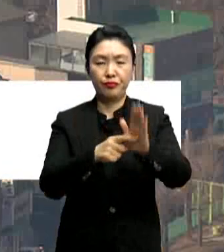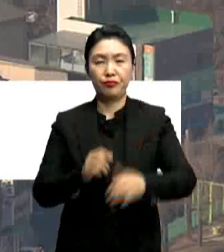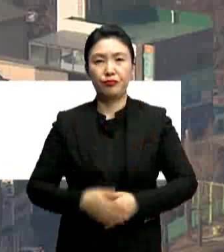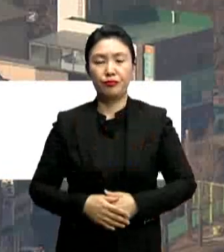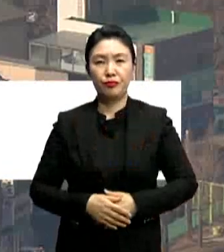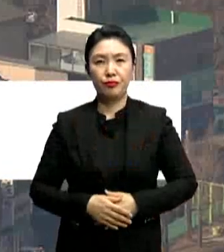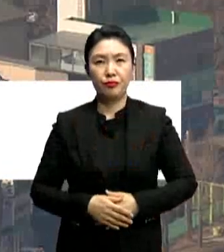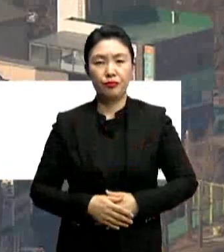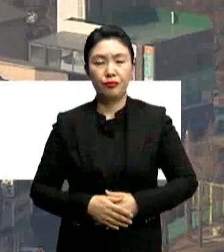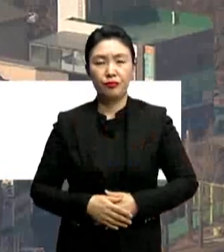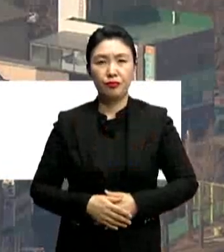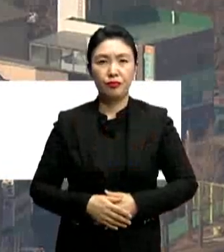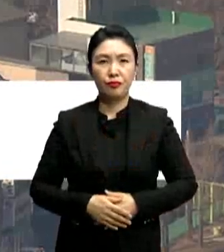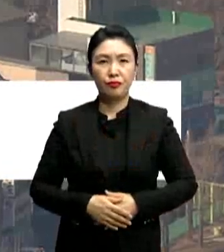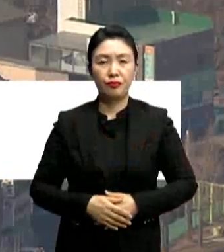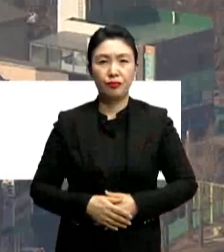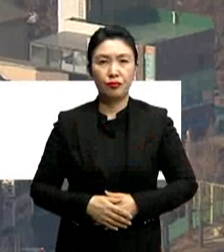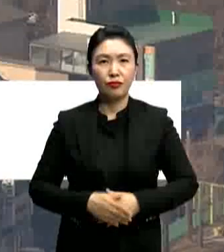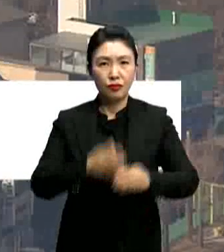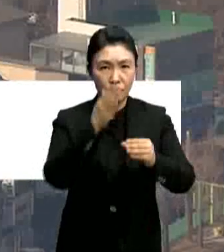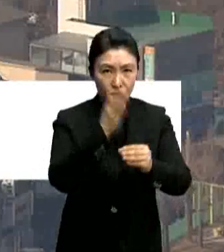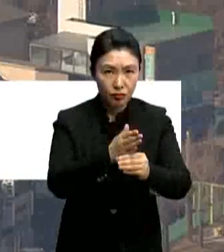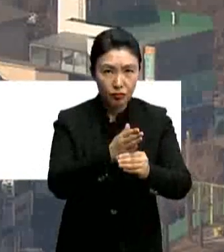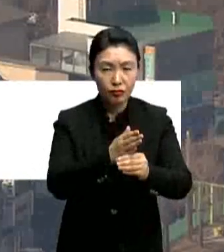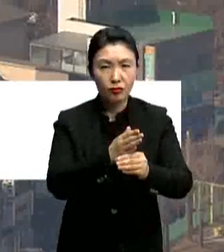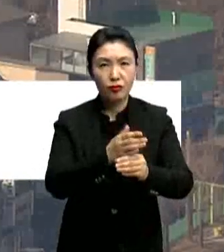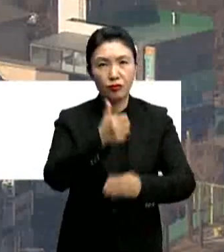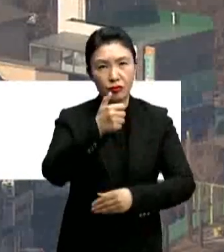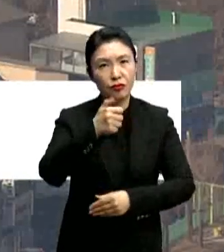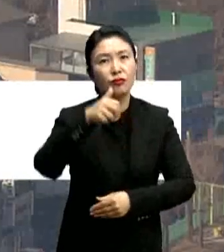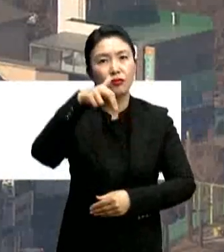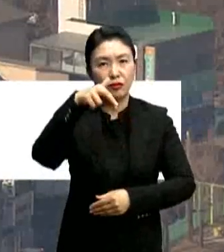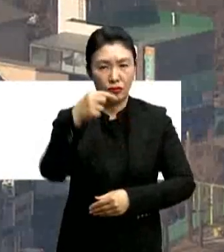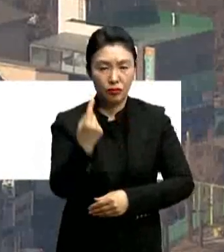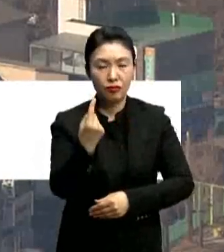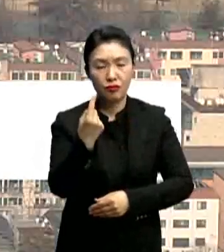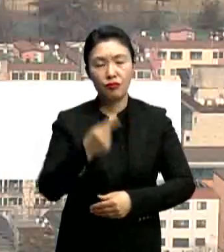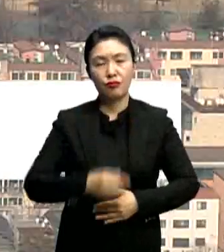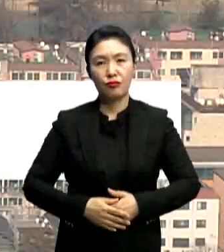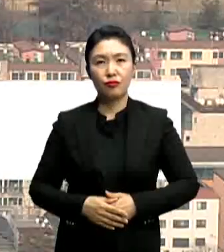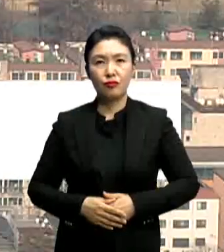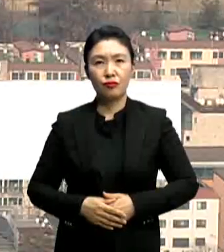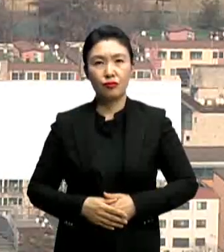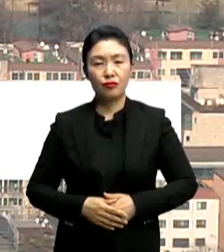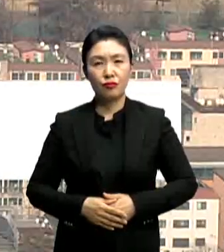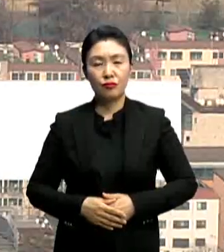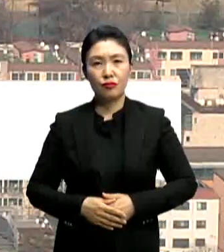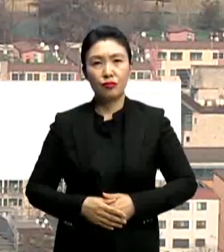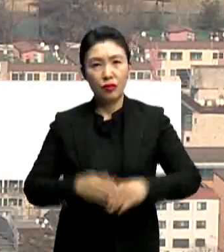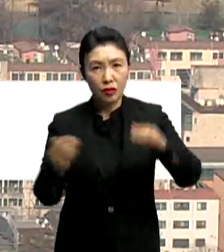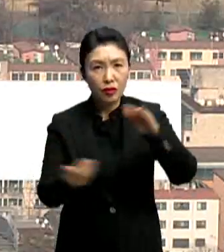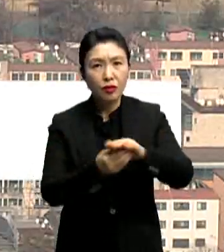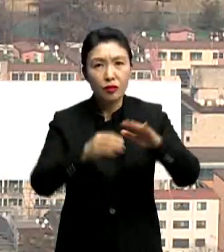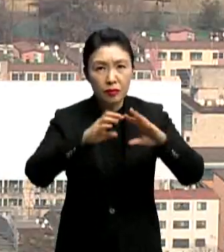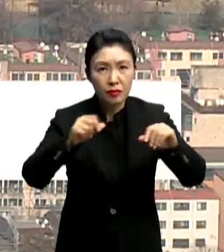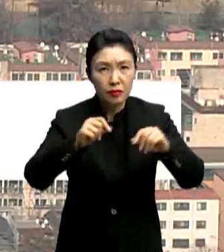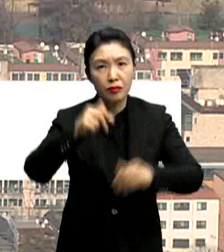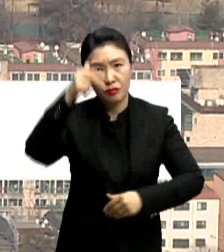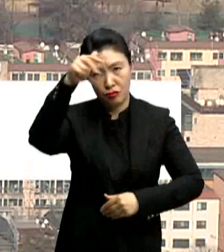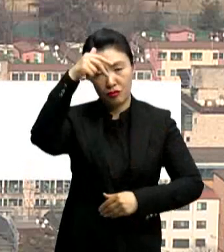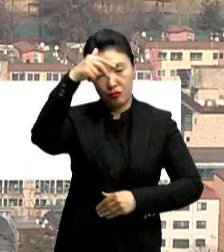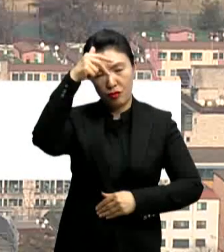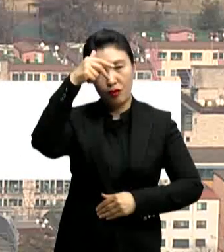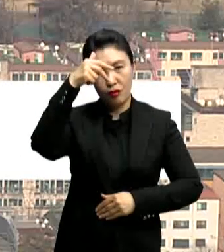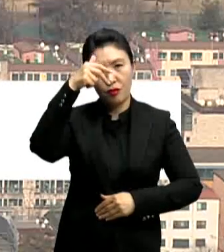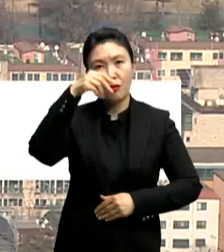80조와 연수구 약 63조 중구 약 55조 등의 순입니다 개별공시지가가 최고 높은 땅은 부평구